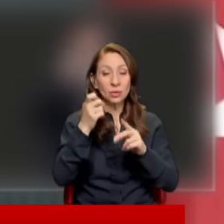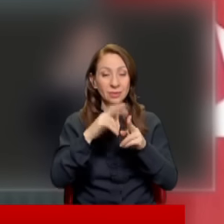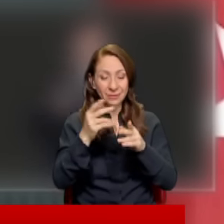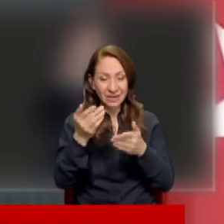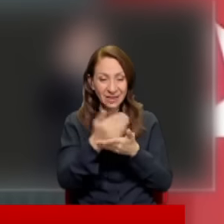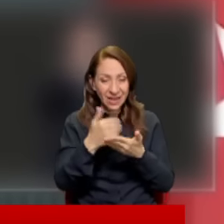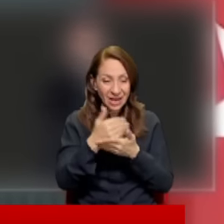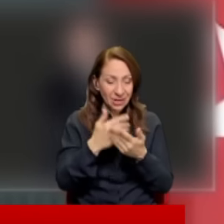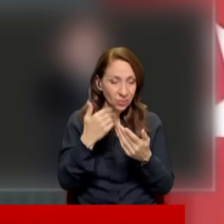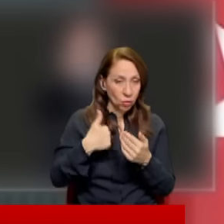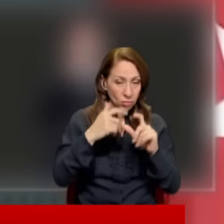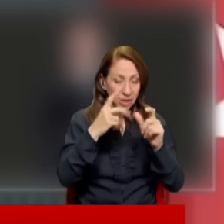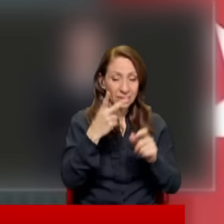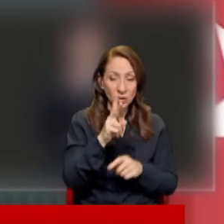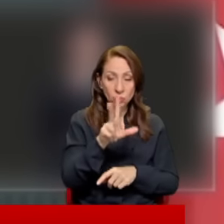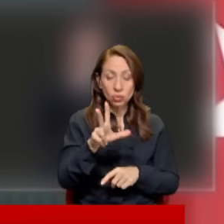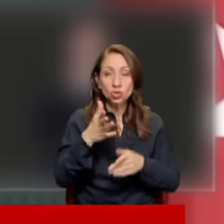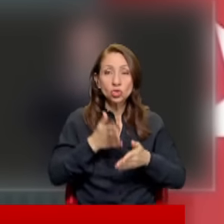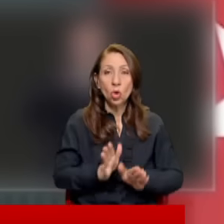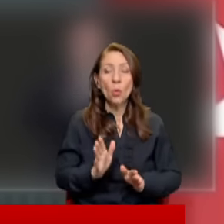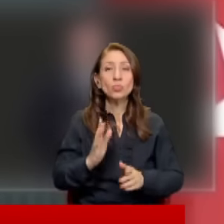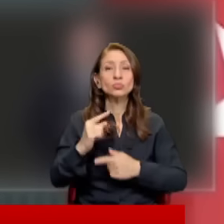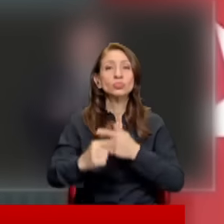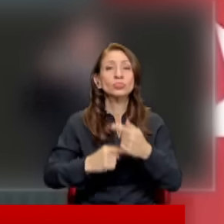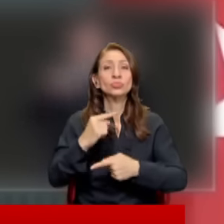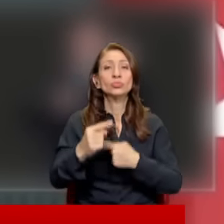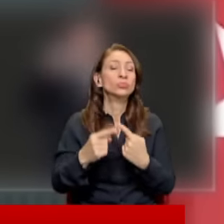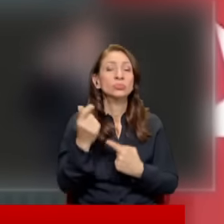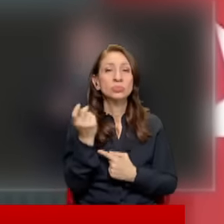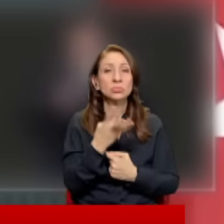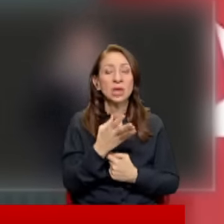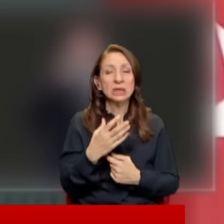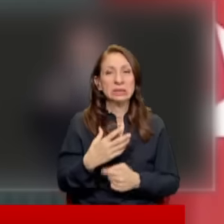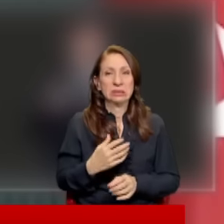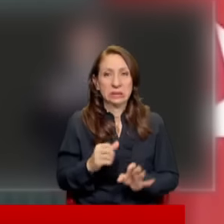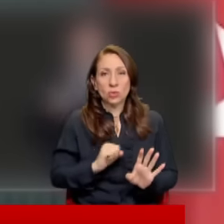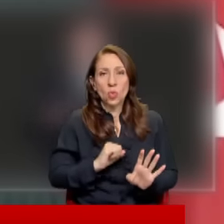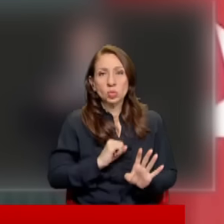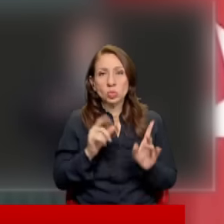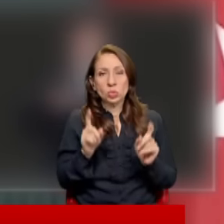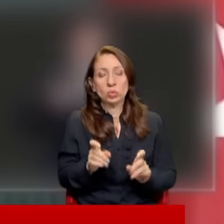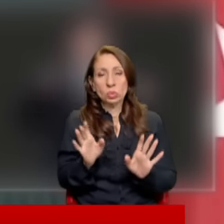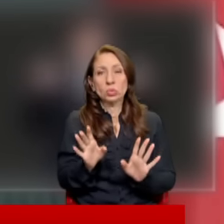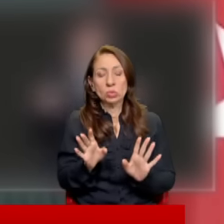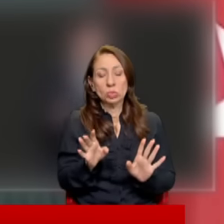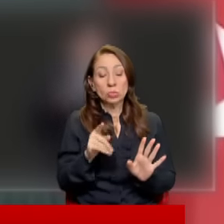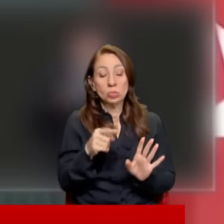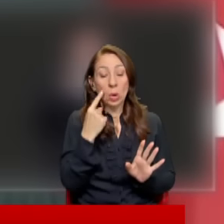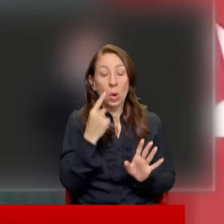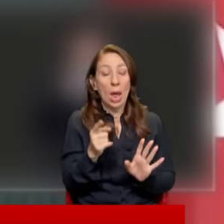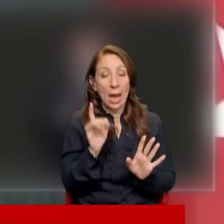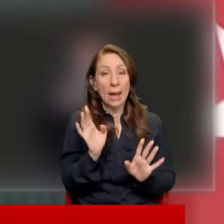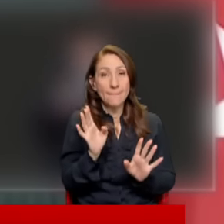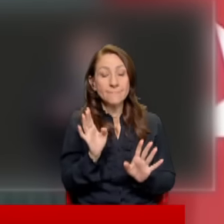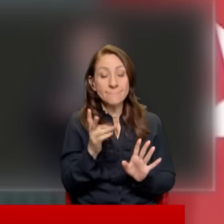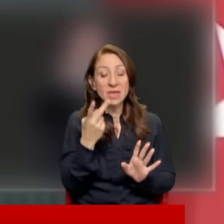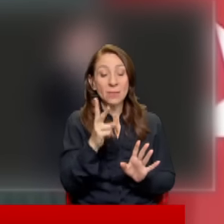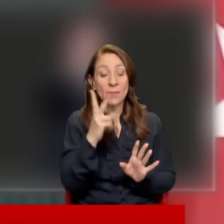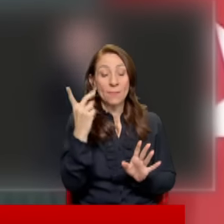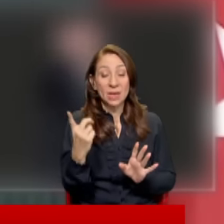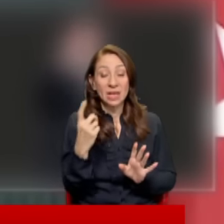2023 yılı doğum istatistikleri endişe vericidir Buna göre